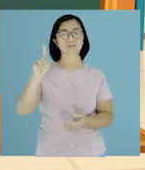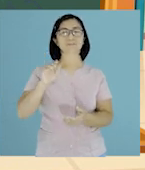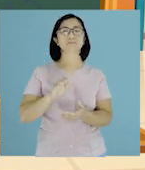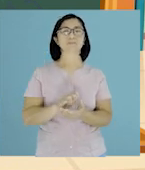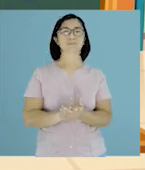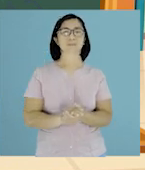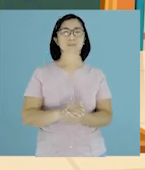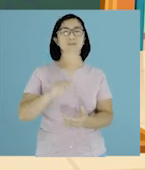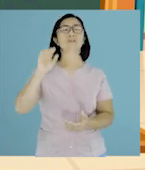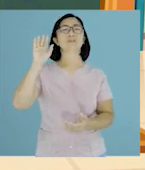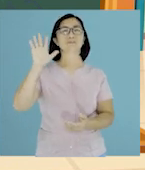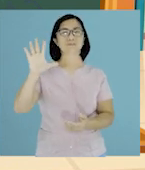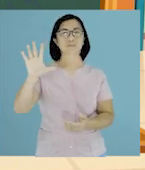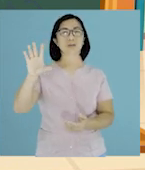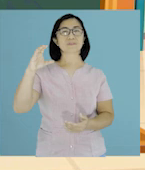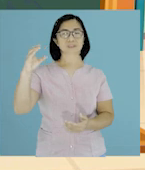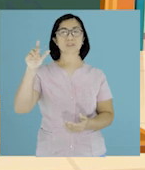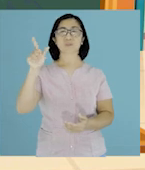701,